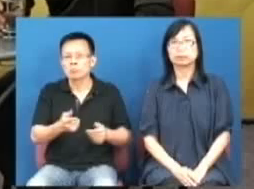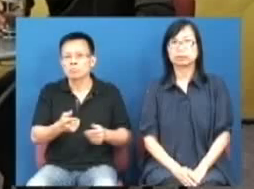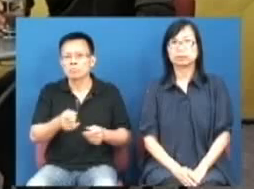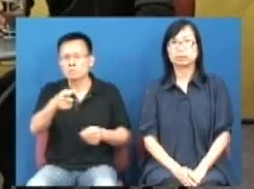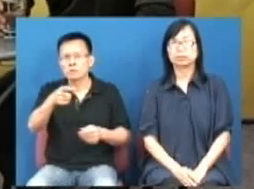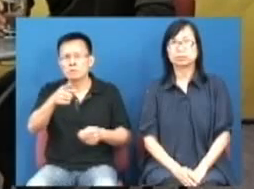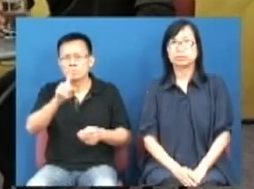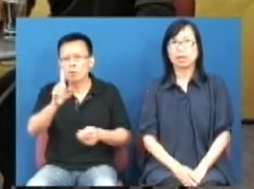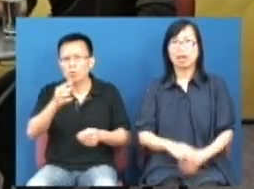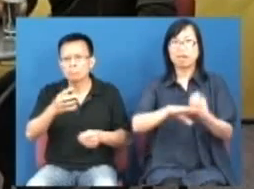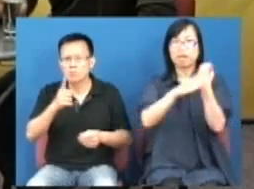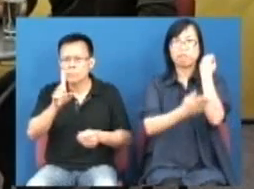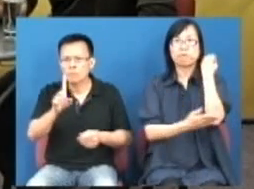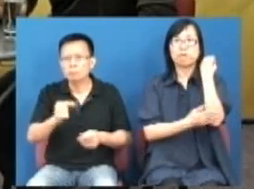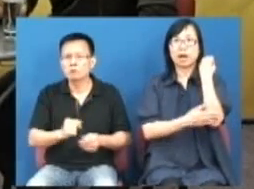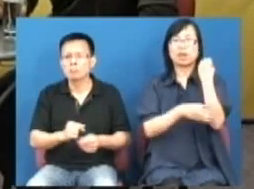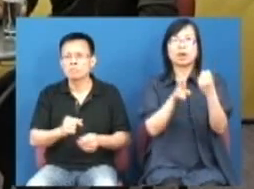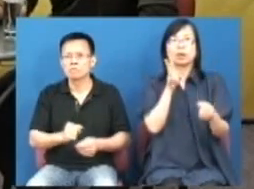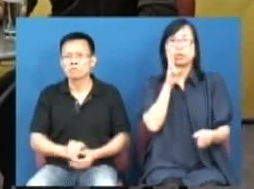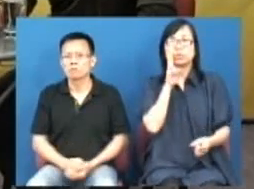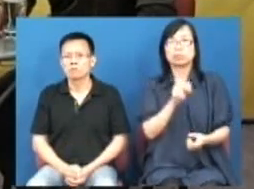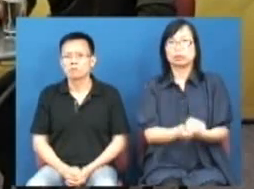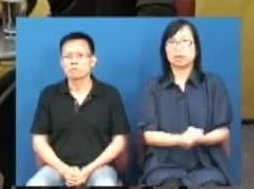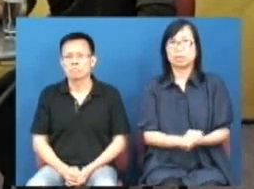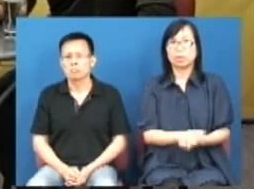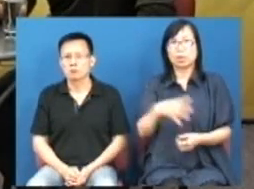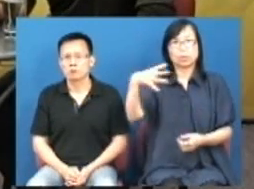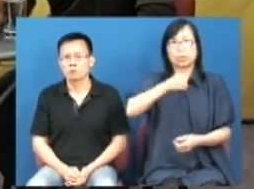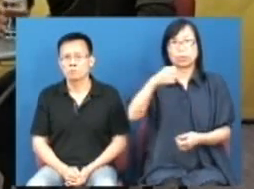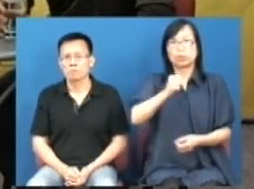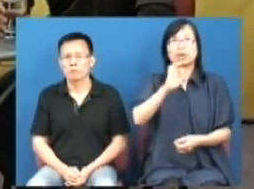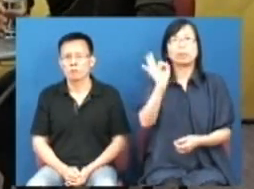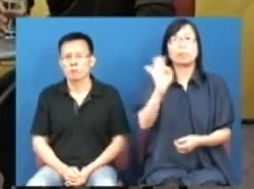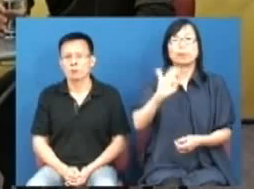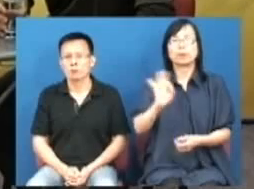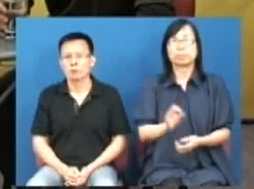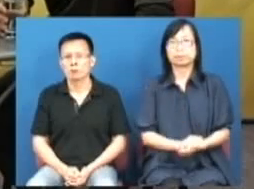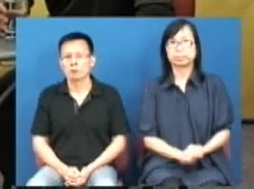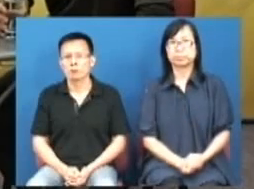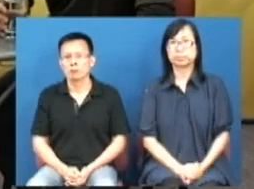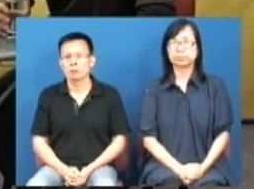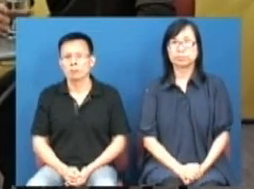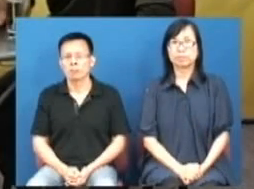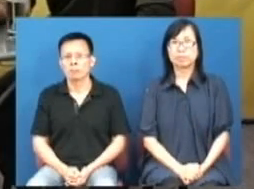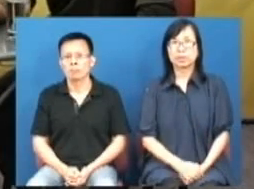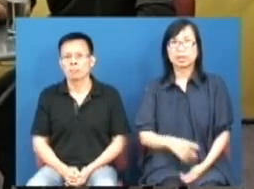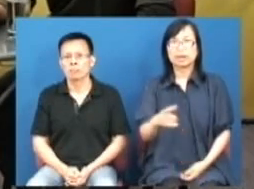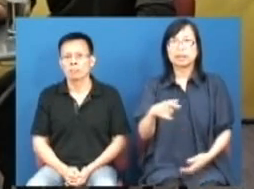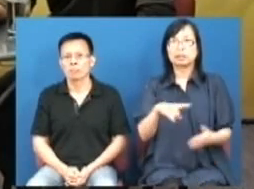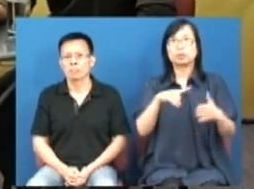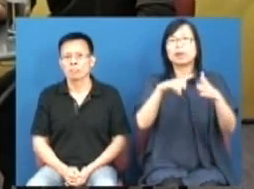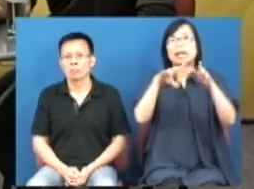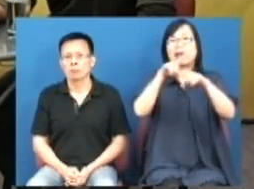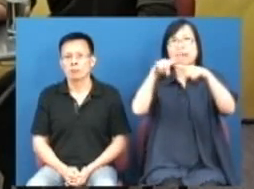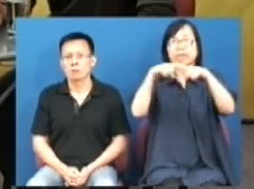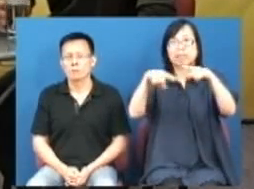真係 法例又當你係等同於主流媒體，但係個權利咧就冇嘅。使用大氣電波咧，更加唔使講